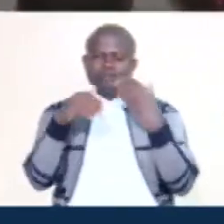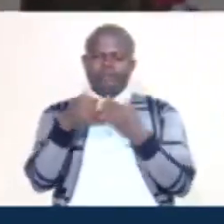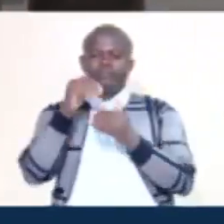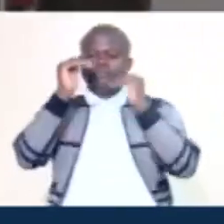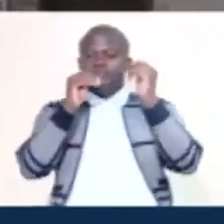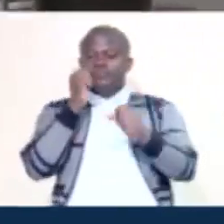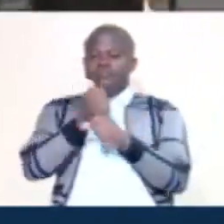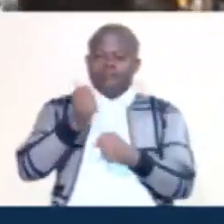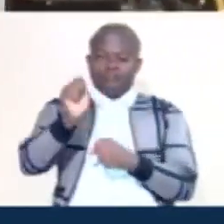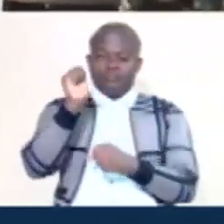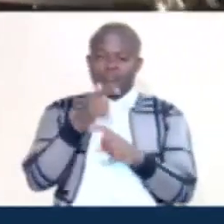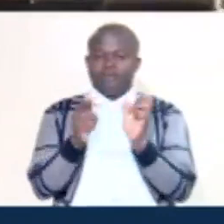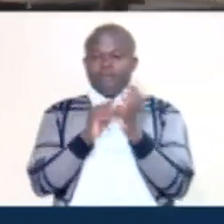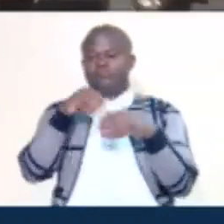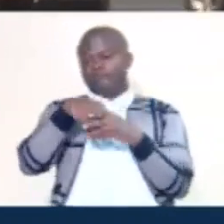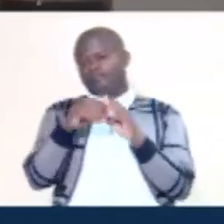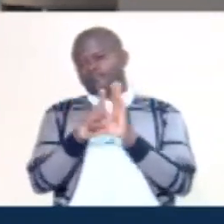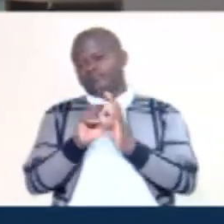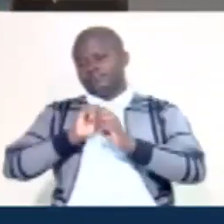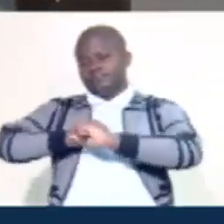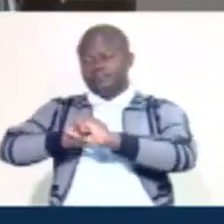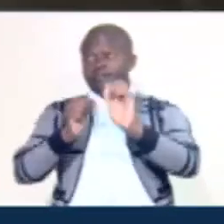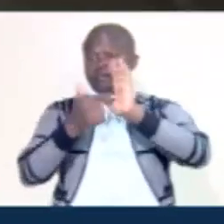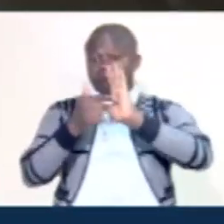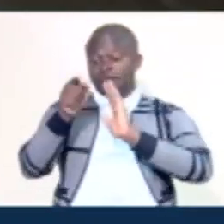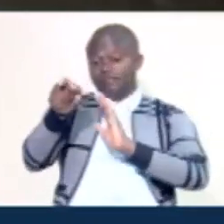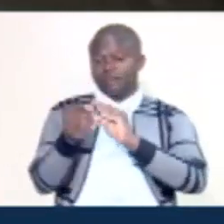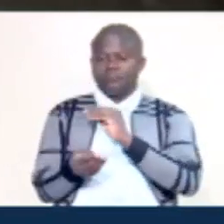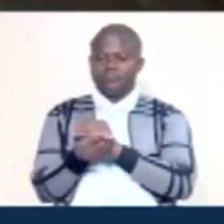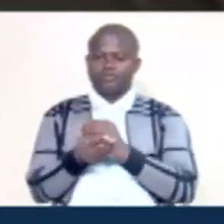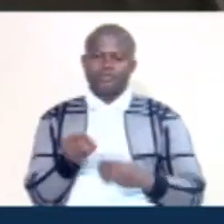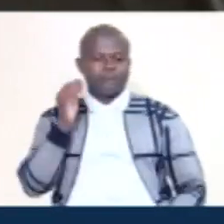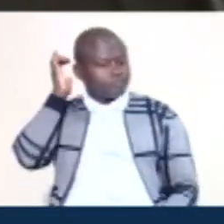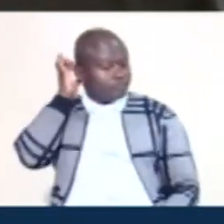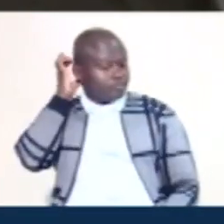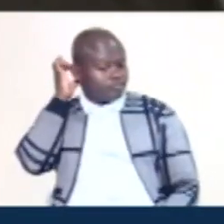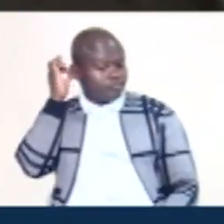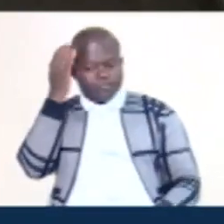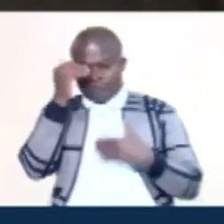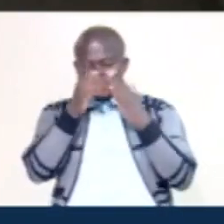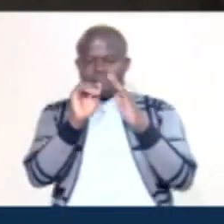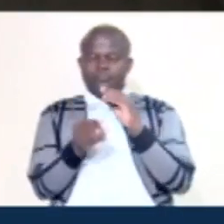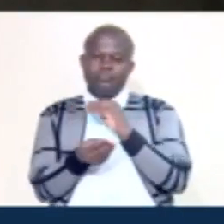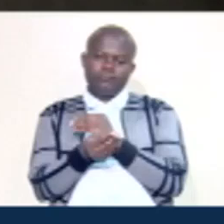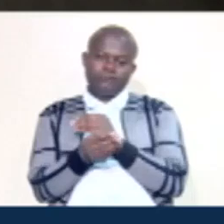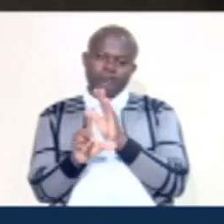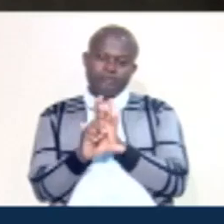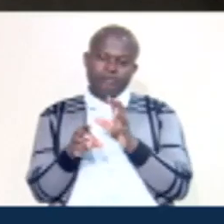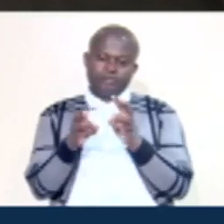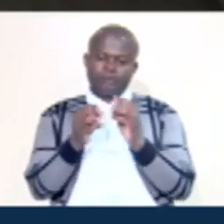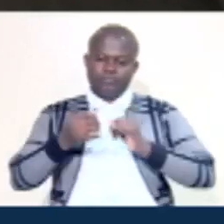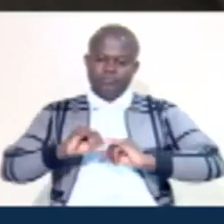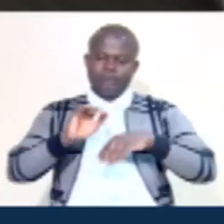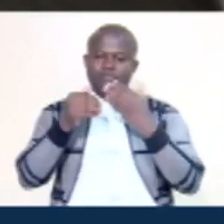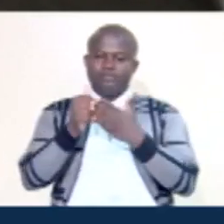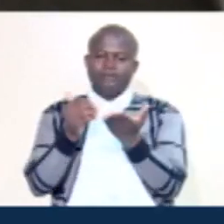n'inzego z'abikorera kandi hari itegeko rirengera uwatunze agatoki ruswa kuko amategeko yarahari n'inzego zirahari ariko uburyo bishyirwa mu